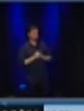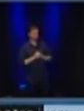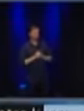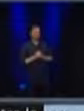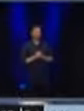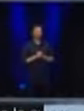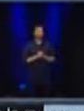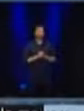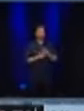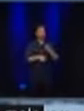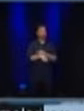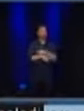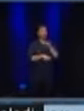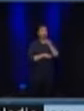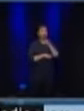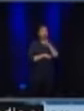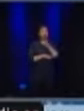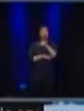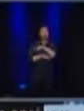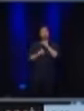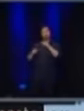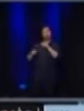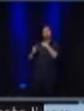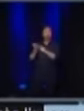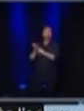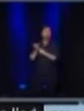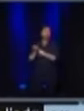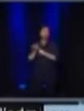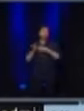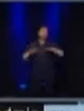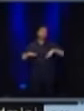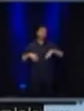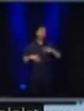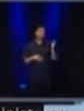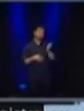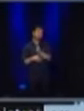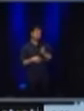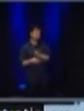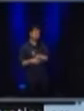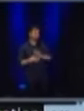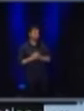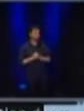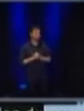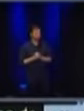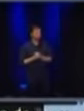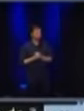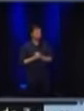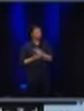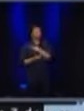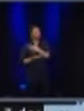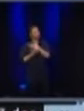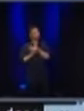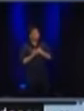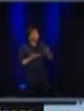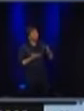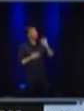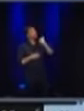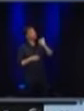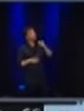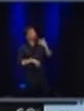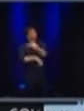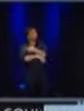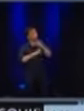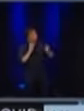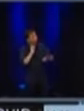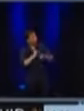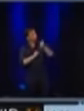Arruda, je ne sais pas si vous avez... Ça fait partie encore des discussions qu'on a en santé publique. Comme je vous l'ai dit, ce qu'il faut retenir, plus de vaccinés, plus